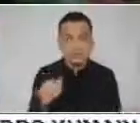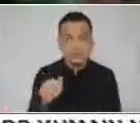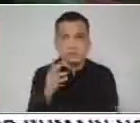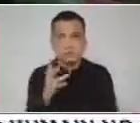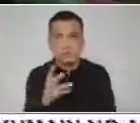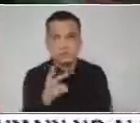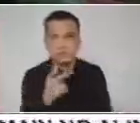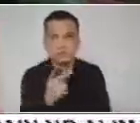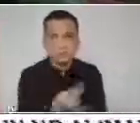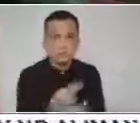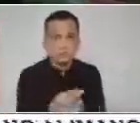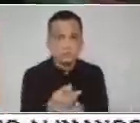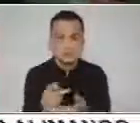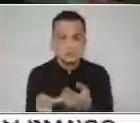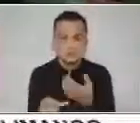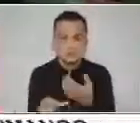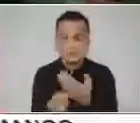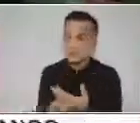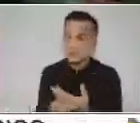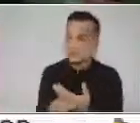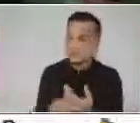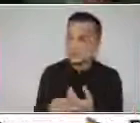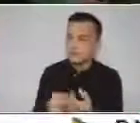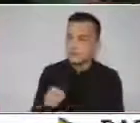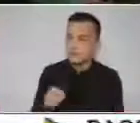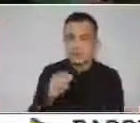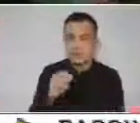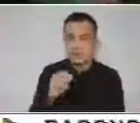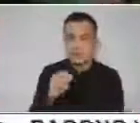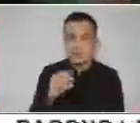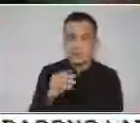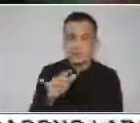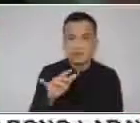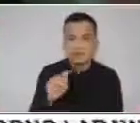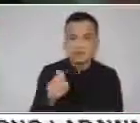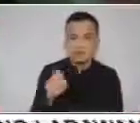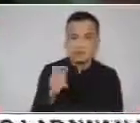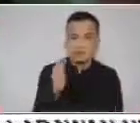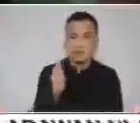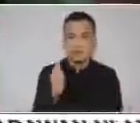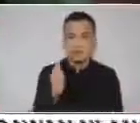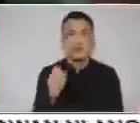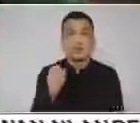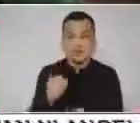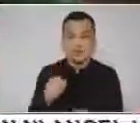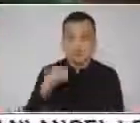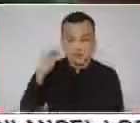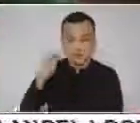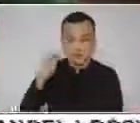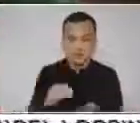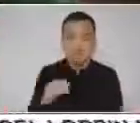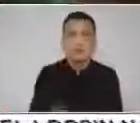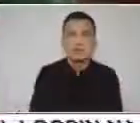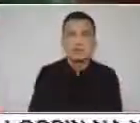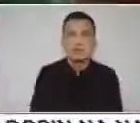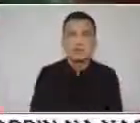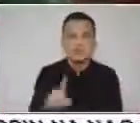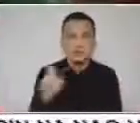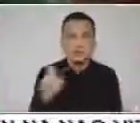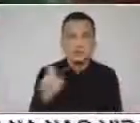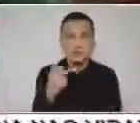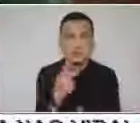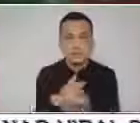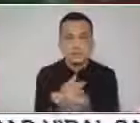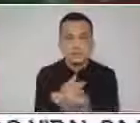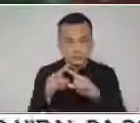kikitain. Ano ba yung tulong ng Department of Agriculture para hindi naman gaano gipit din yung mga tindero at tindera natin sa pagbebenta nitong